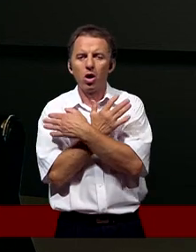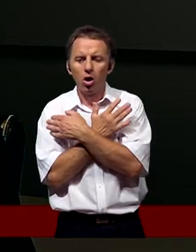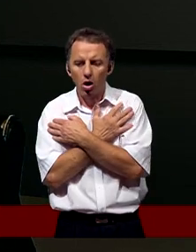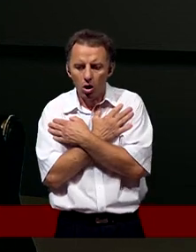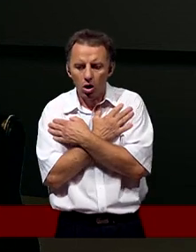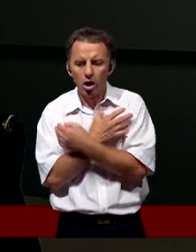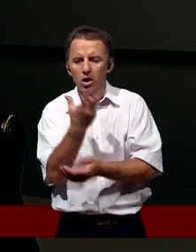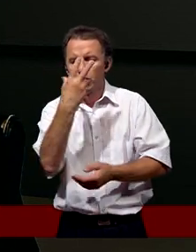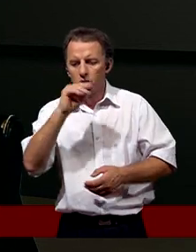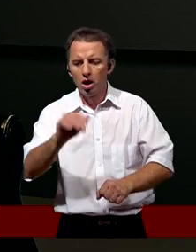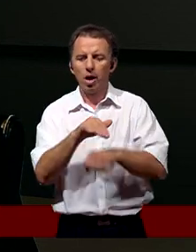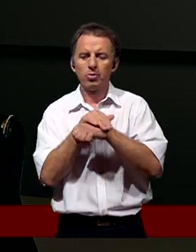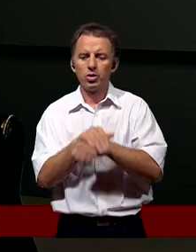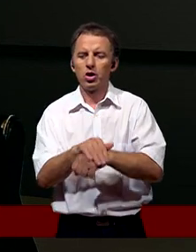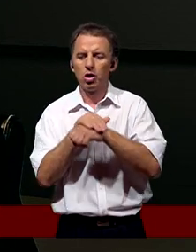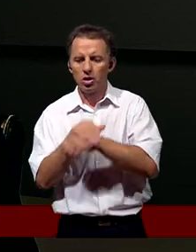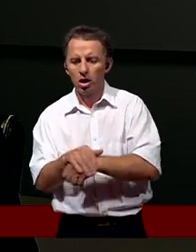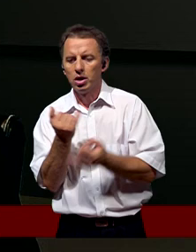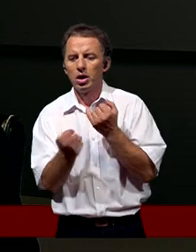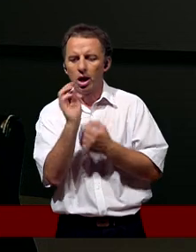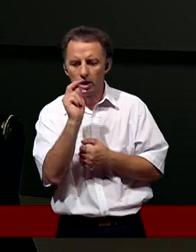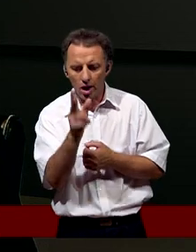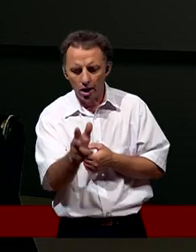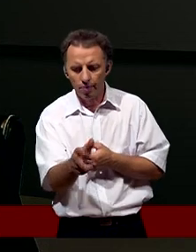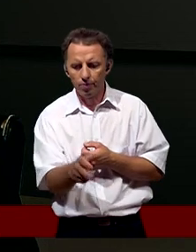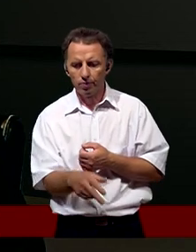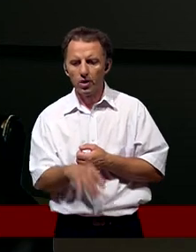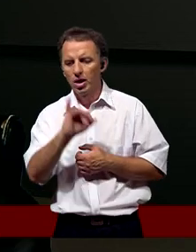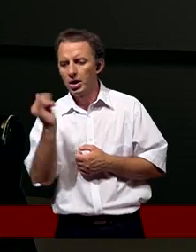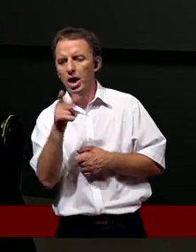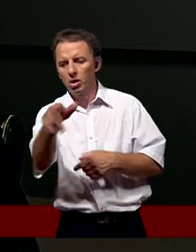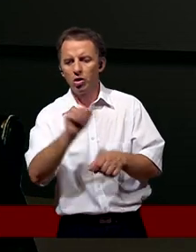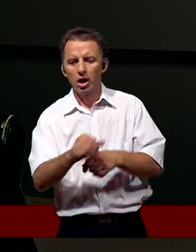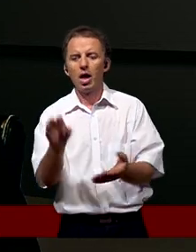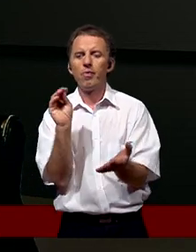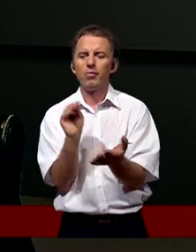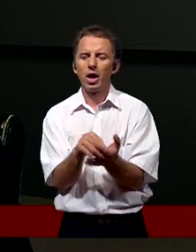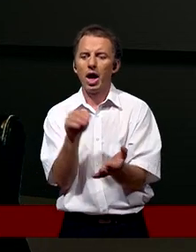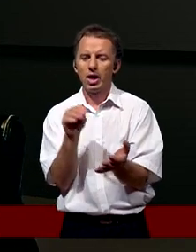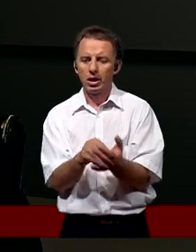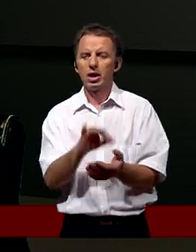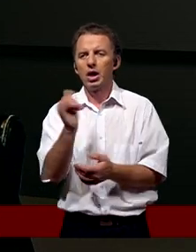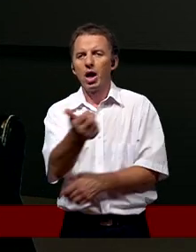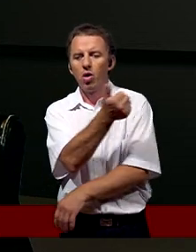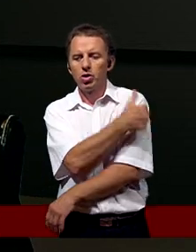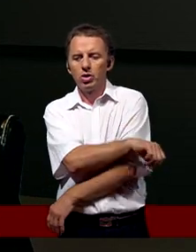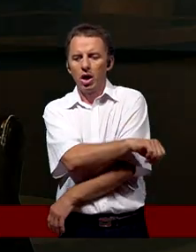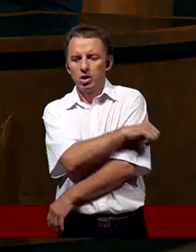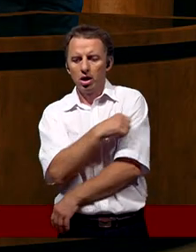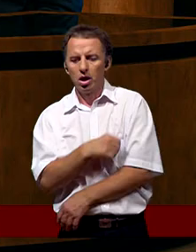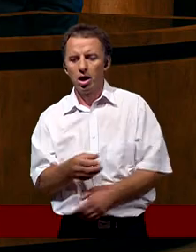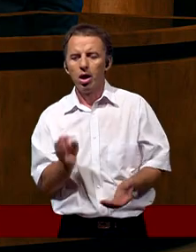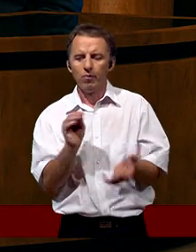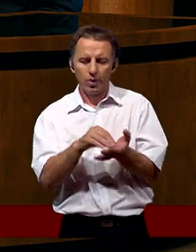kochać nieprzyjaciół? A jeżeli tak, to jak jest to w praktyce? Jako chrześcijanie oczywiście.